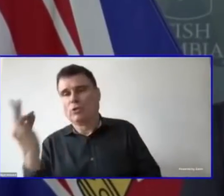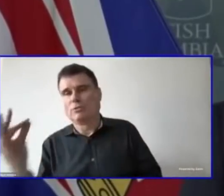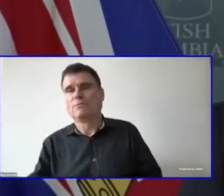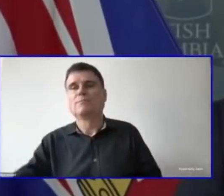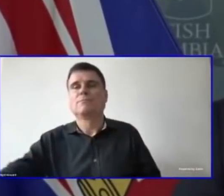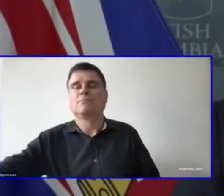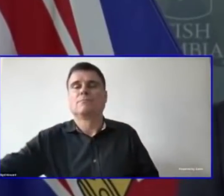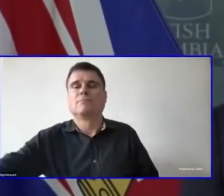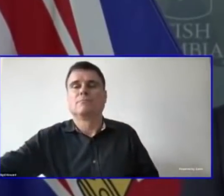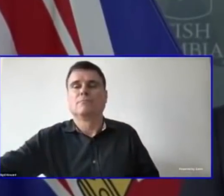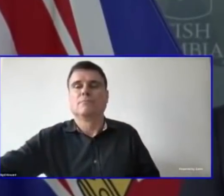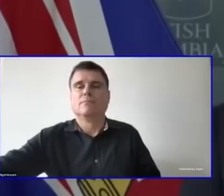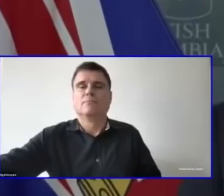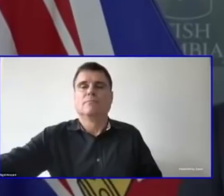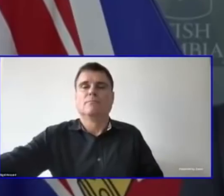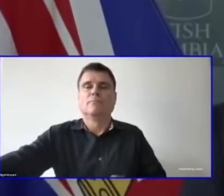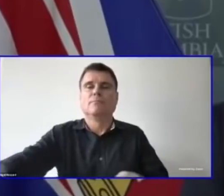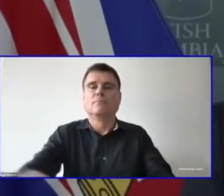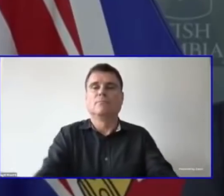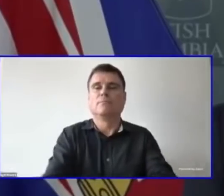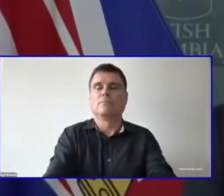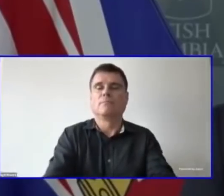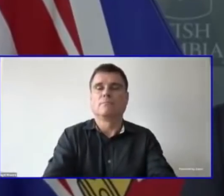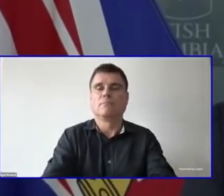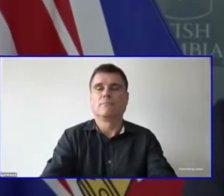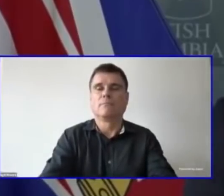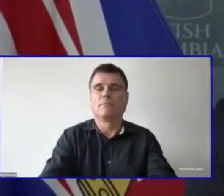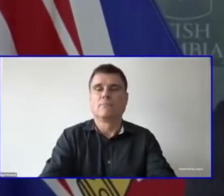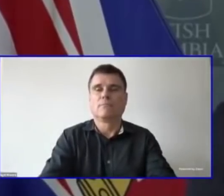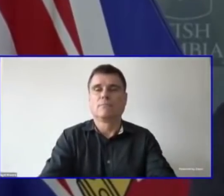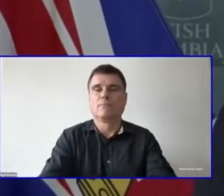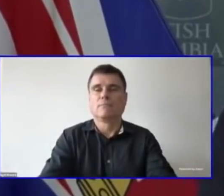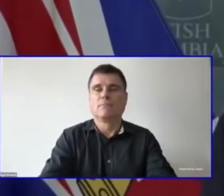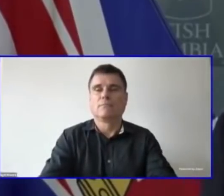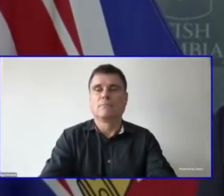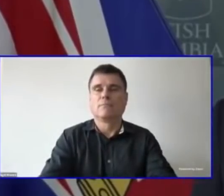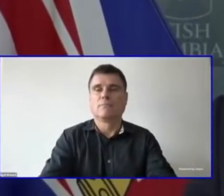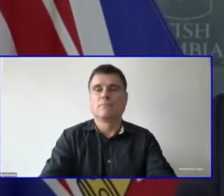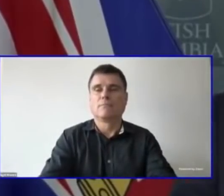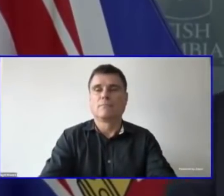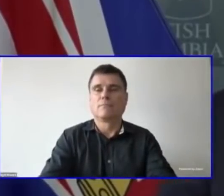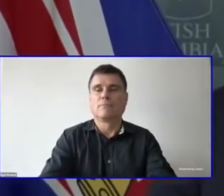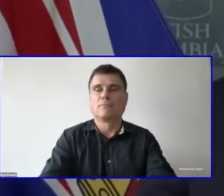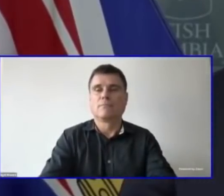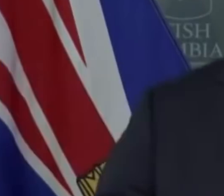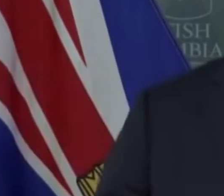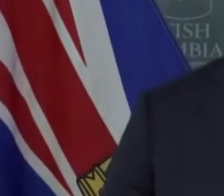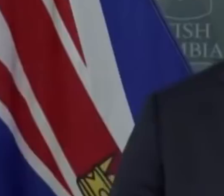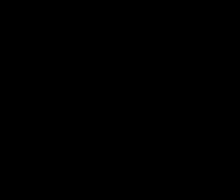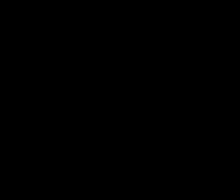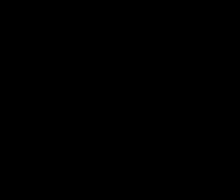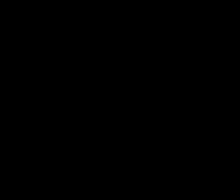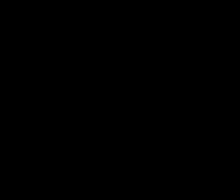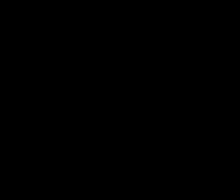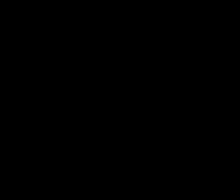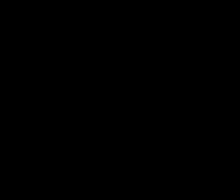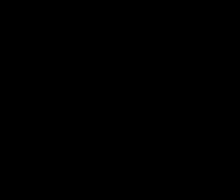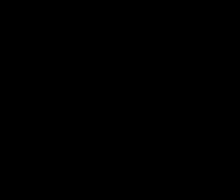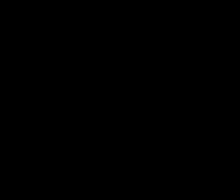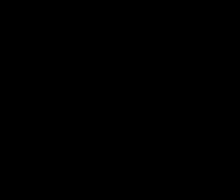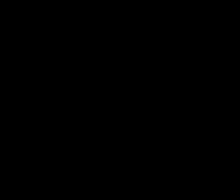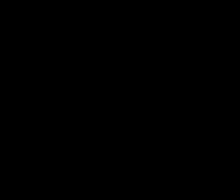pour des gens, on reçoit des renseignements assez vite après test positif.